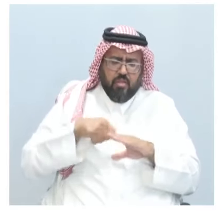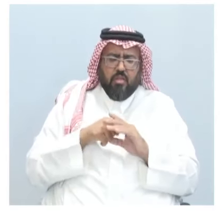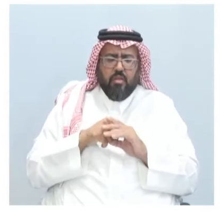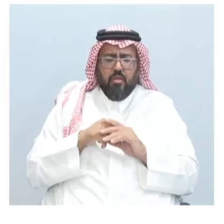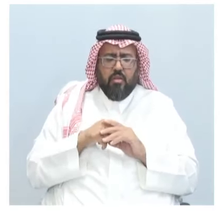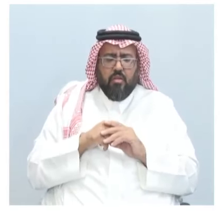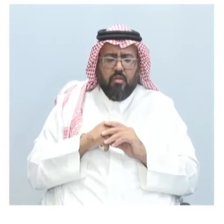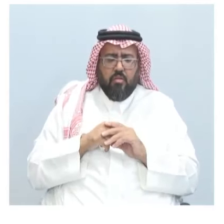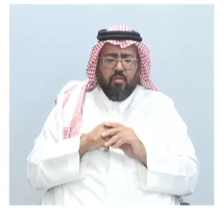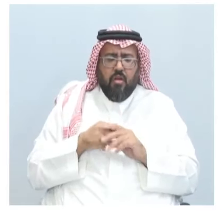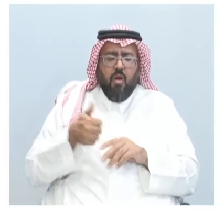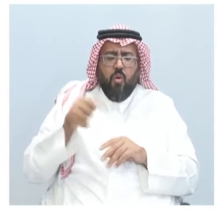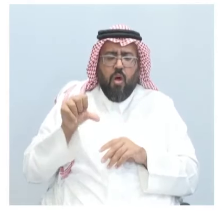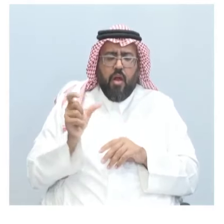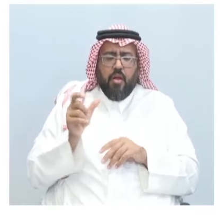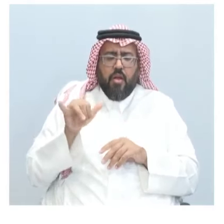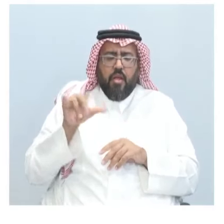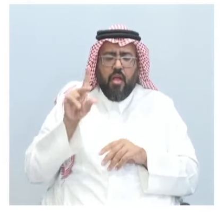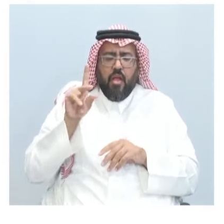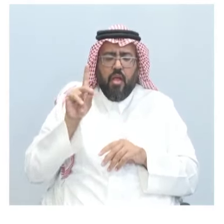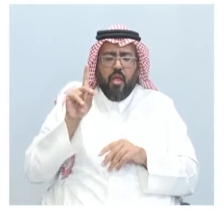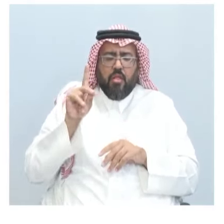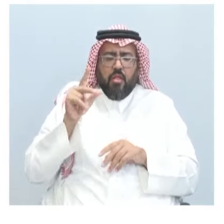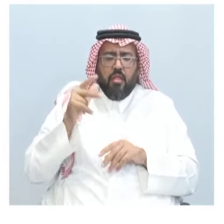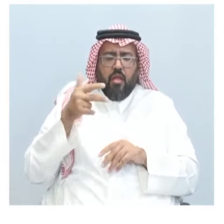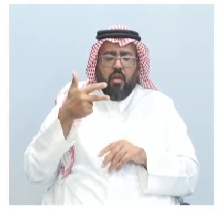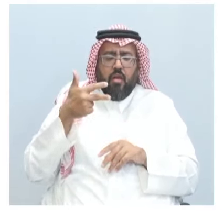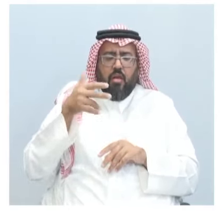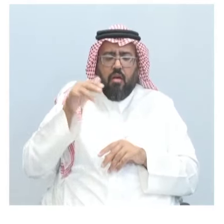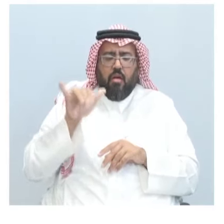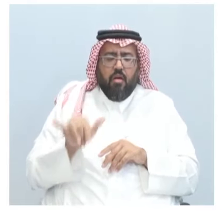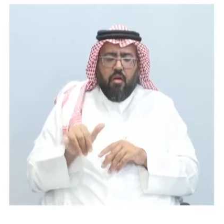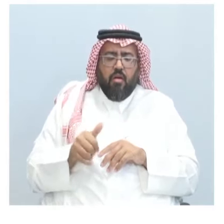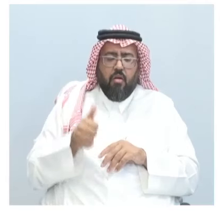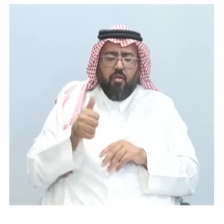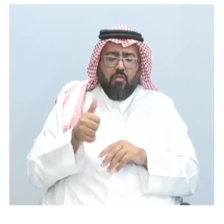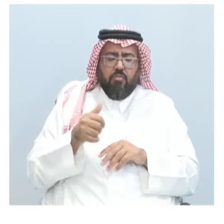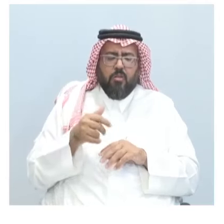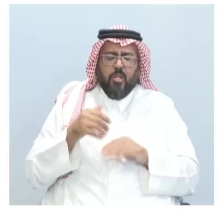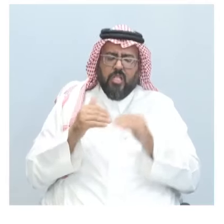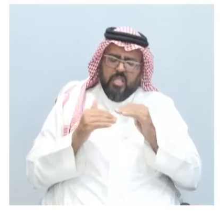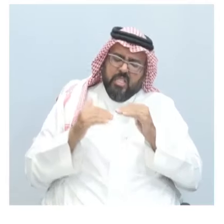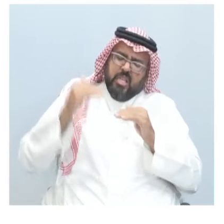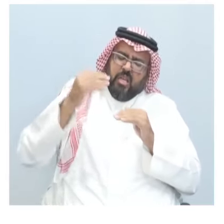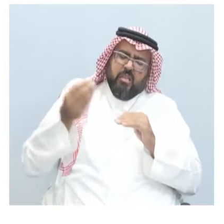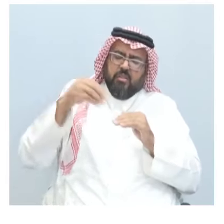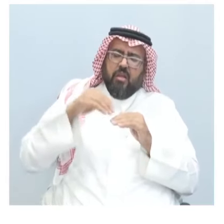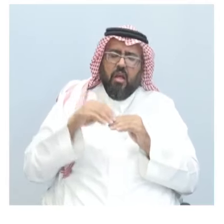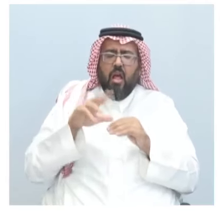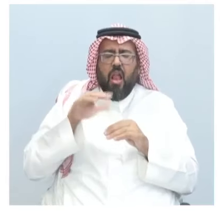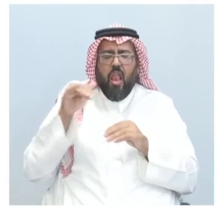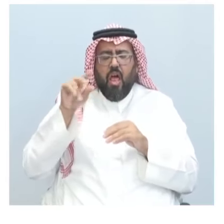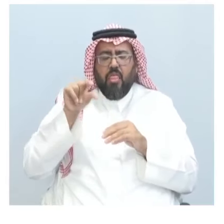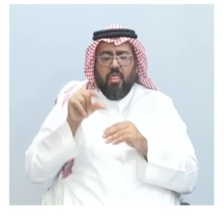والعقوبه او ان يطغى يعني يتجاوز ويجاوز